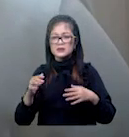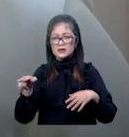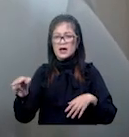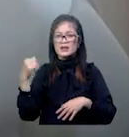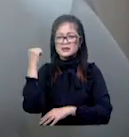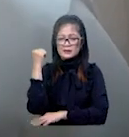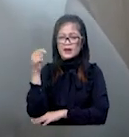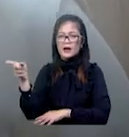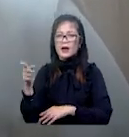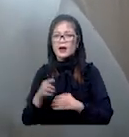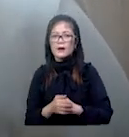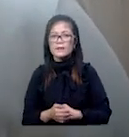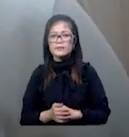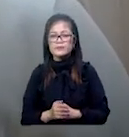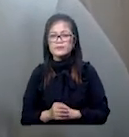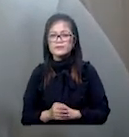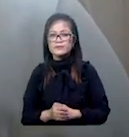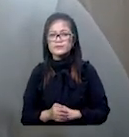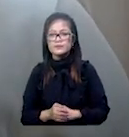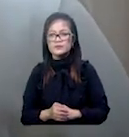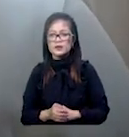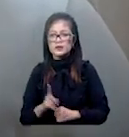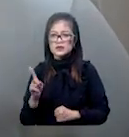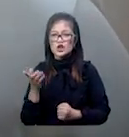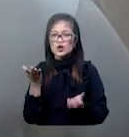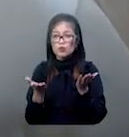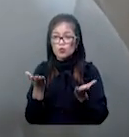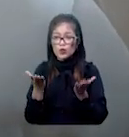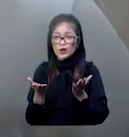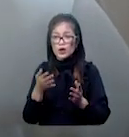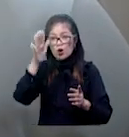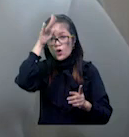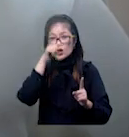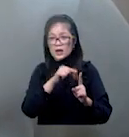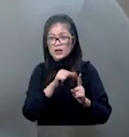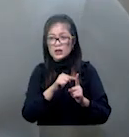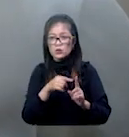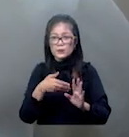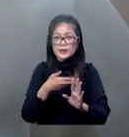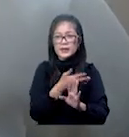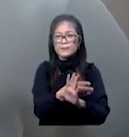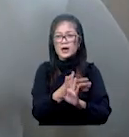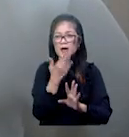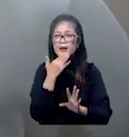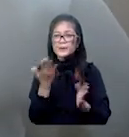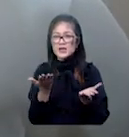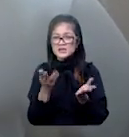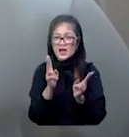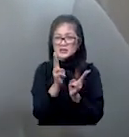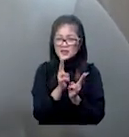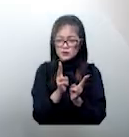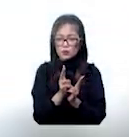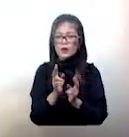ada indikasi dugaan perilaku yang menyimpang, kemudian ada dugaan juga